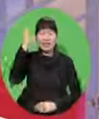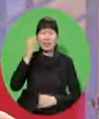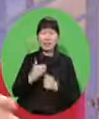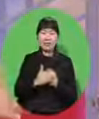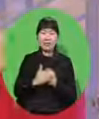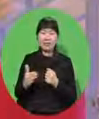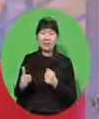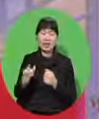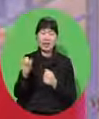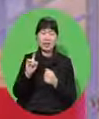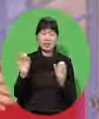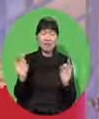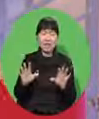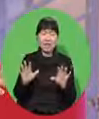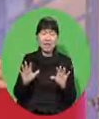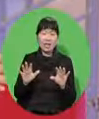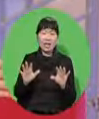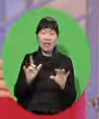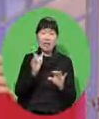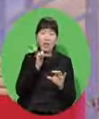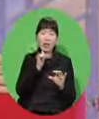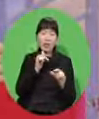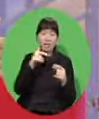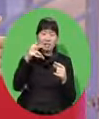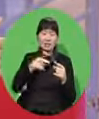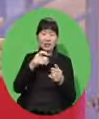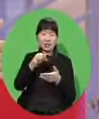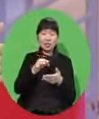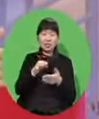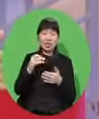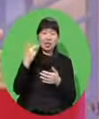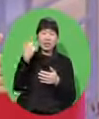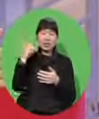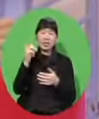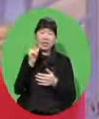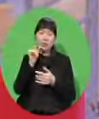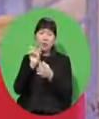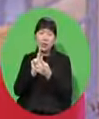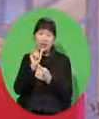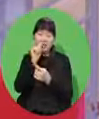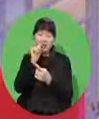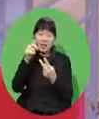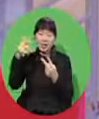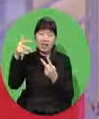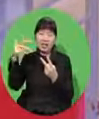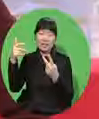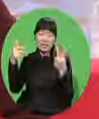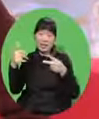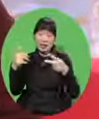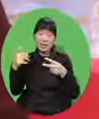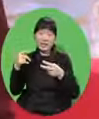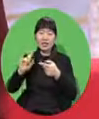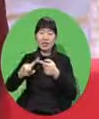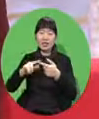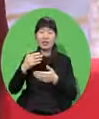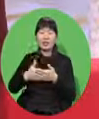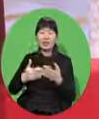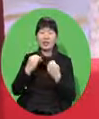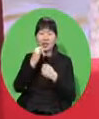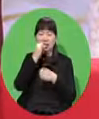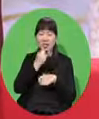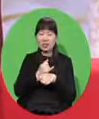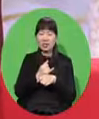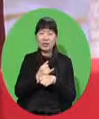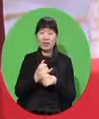그래서 어느새 이번 주 용돈을 받고 다음 주 용돈이 되었을 때에도 2,000원이 그대로 남아있는 경우가 많아요. 아, 그렇게 되면